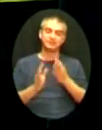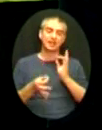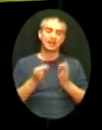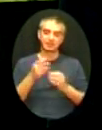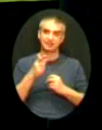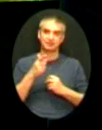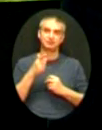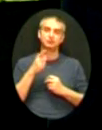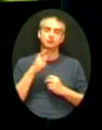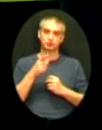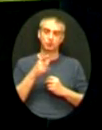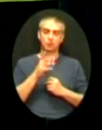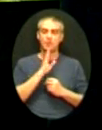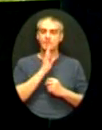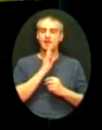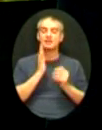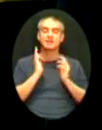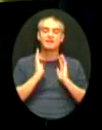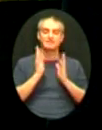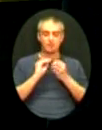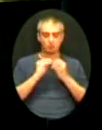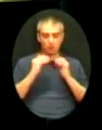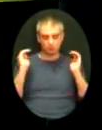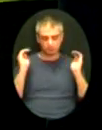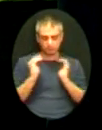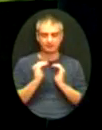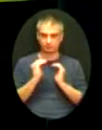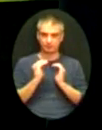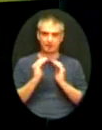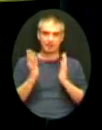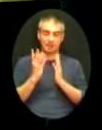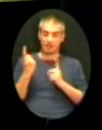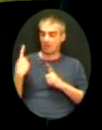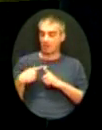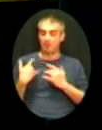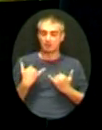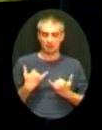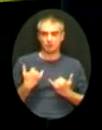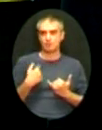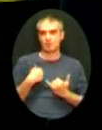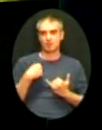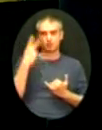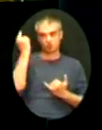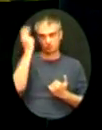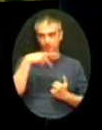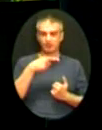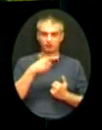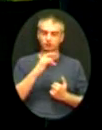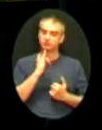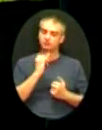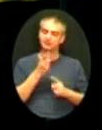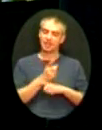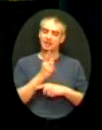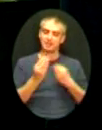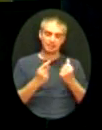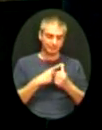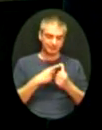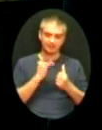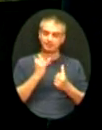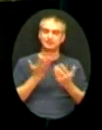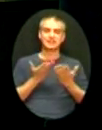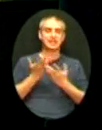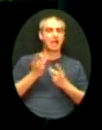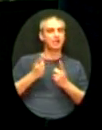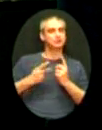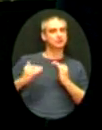שהוא בעייתי ומאוד מאוד מצמצם את האופן שבו עד היום אנחנו פירשנו מה זה הטרדה מינית, מה זה יחסי